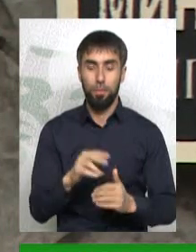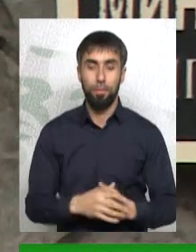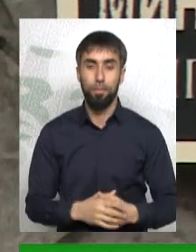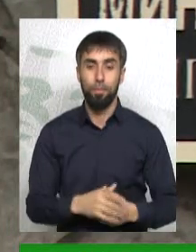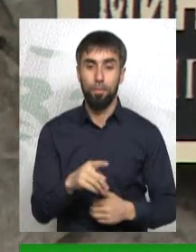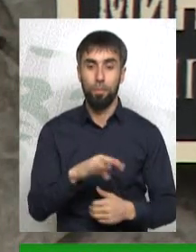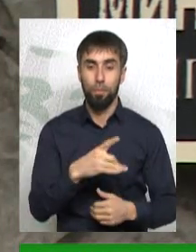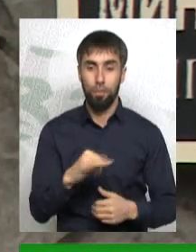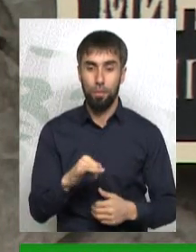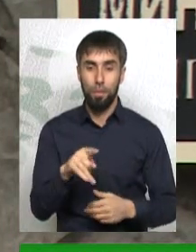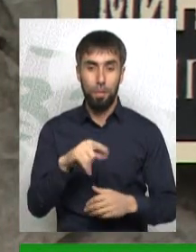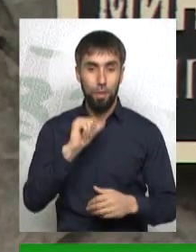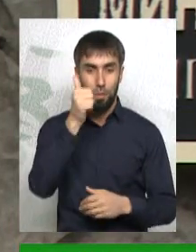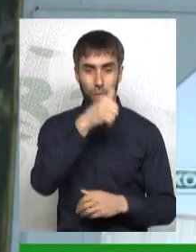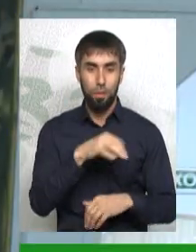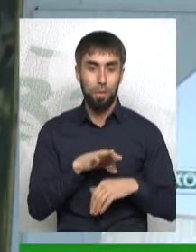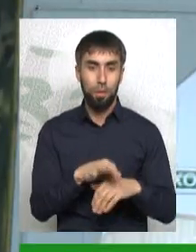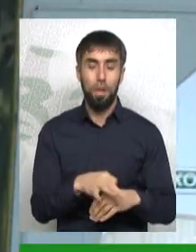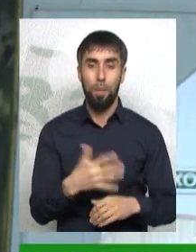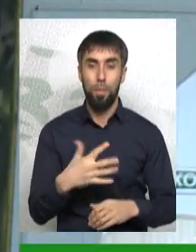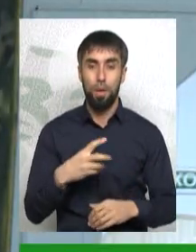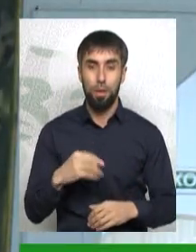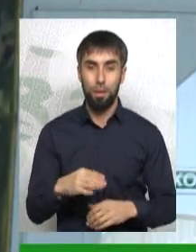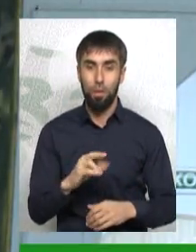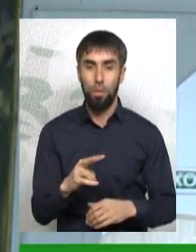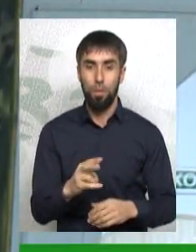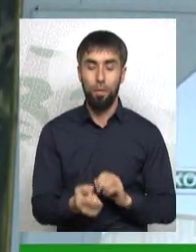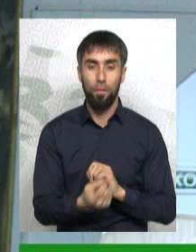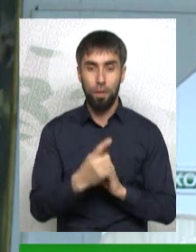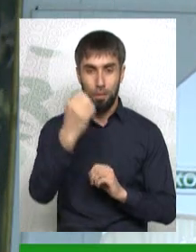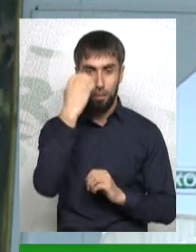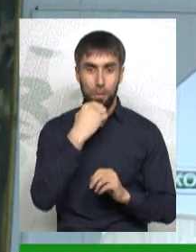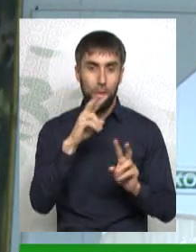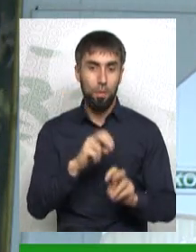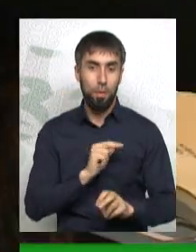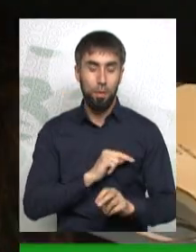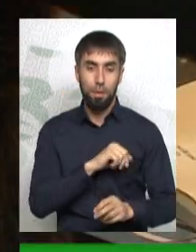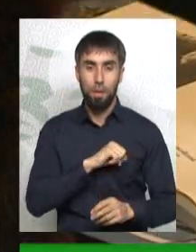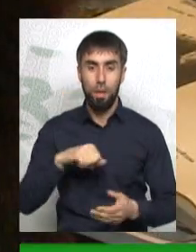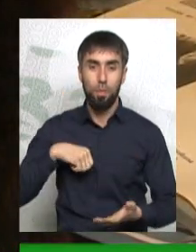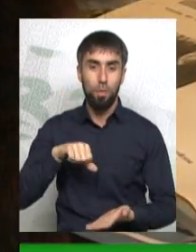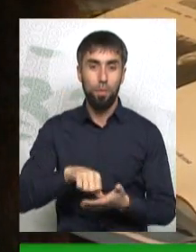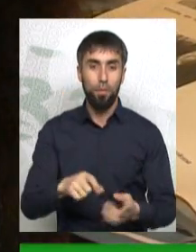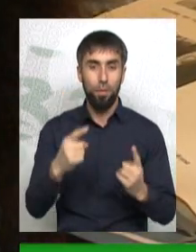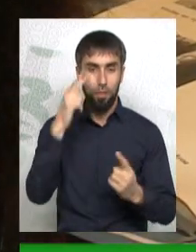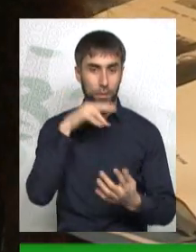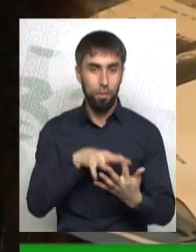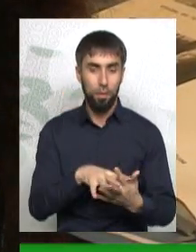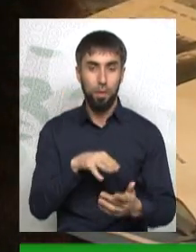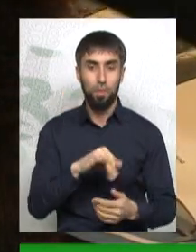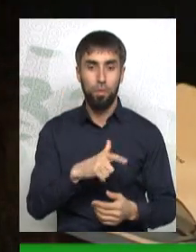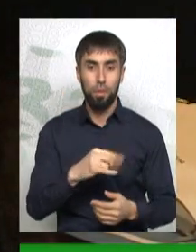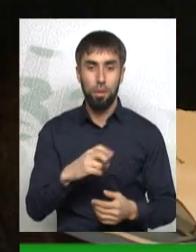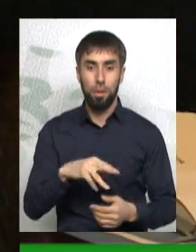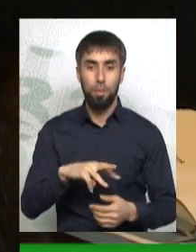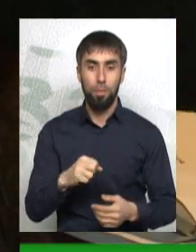государственный музей краеведения в этом году отмечает свое 50-летие. Он возник благодаря поисковой работе самого участника Великой Отечественной войны Тугана